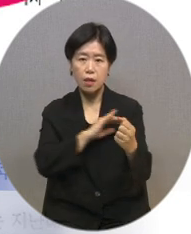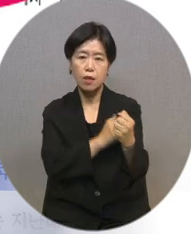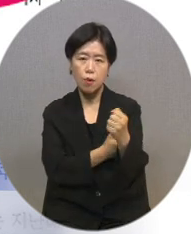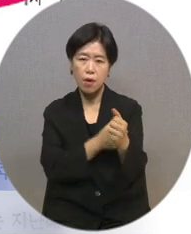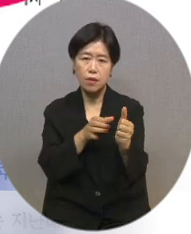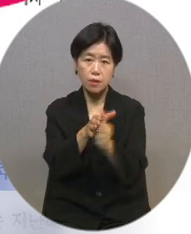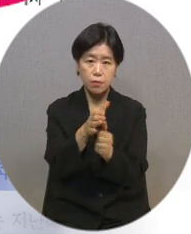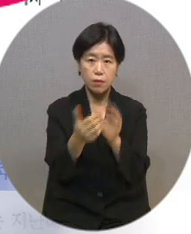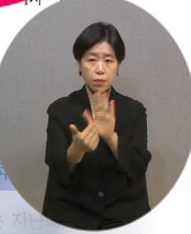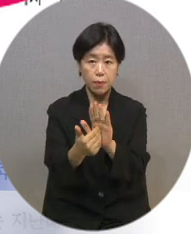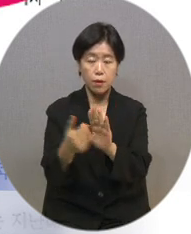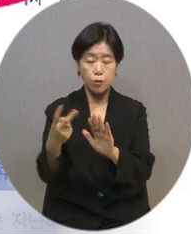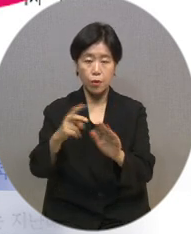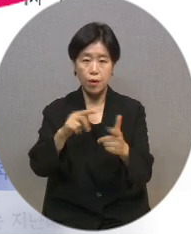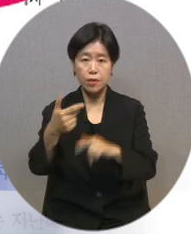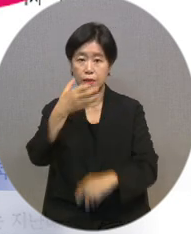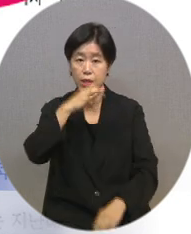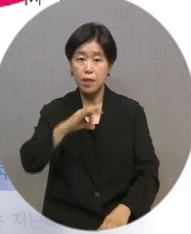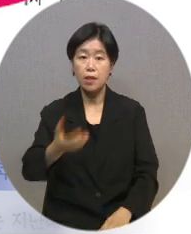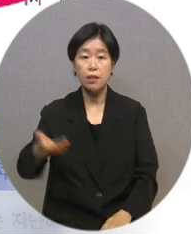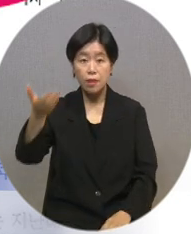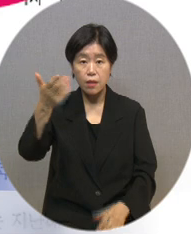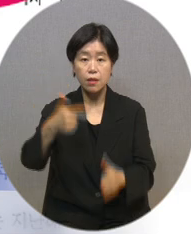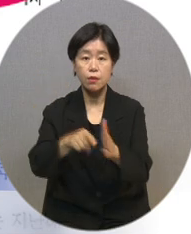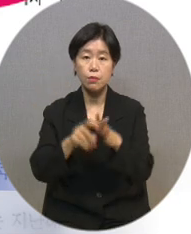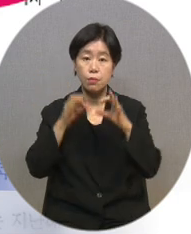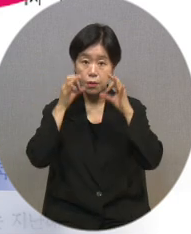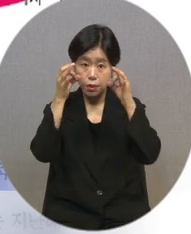예방과 권익 향상을 위해 노력하겠다고